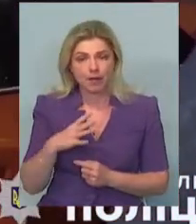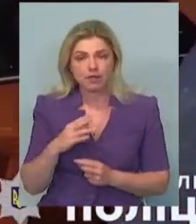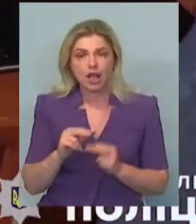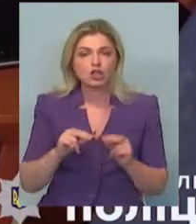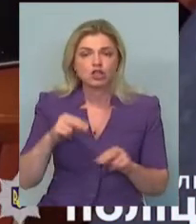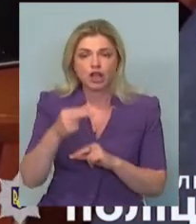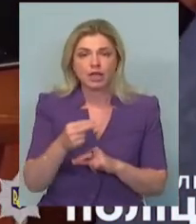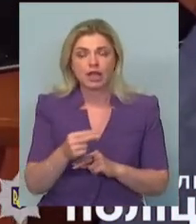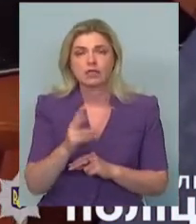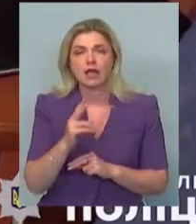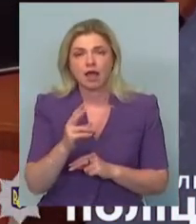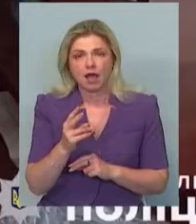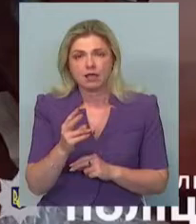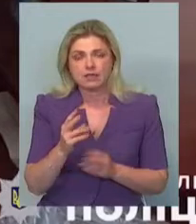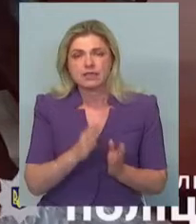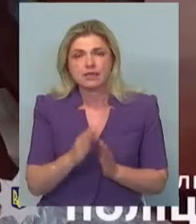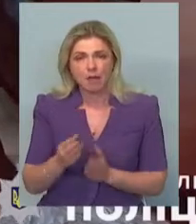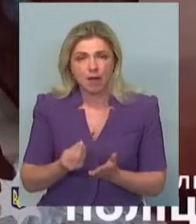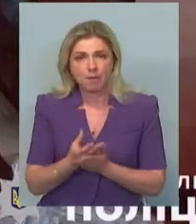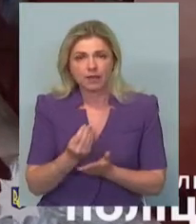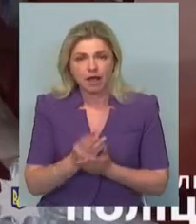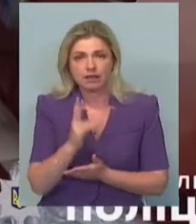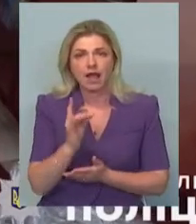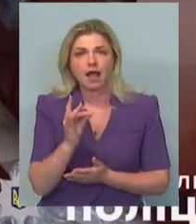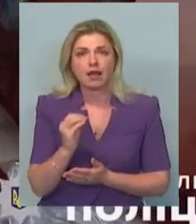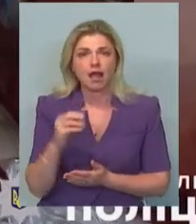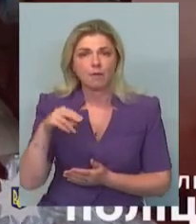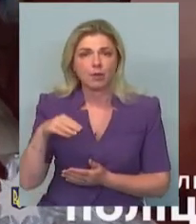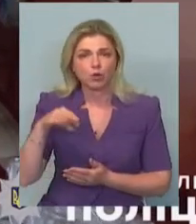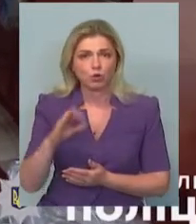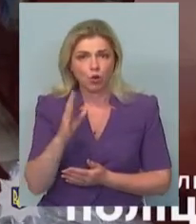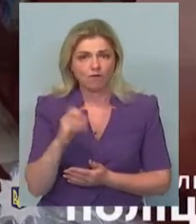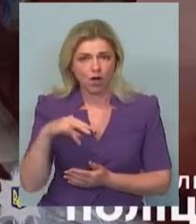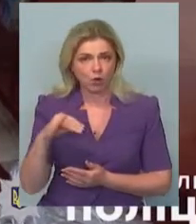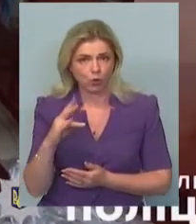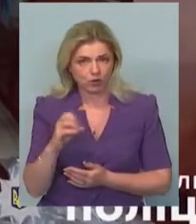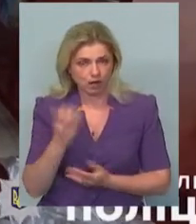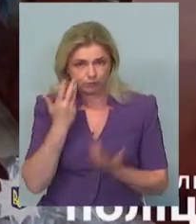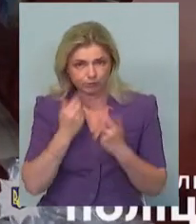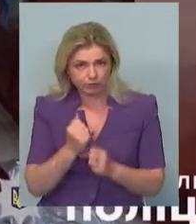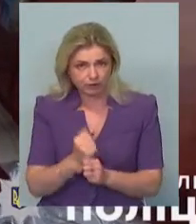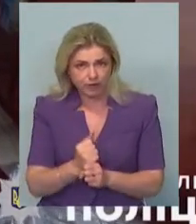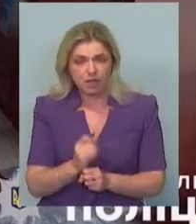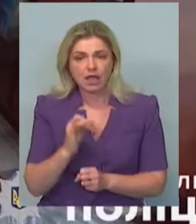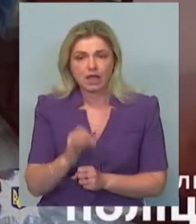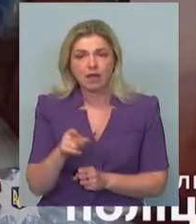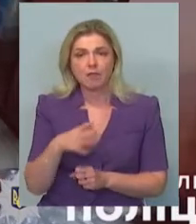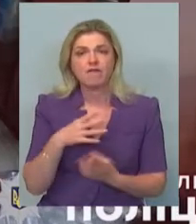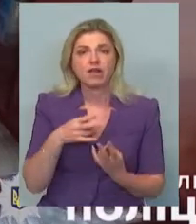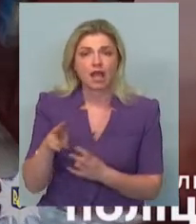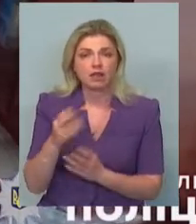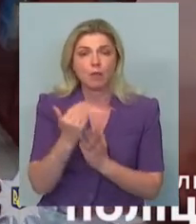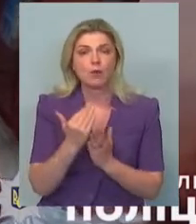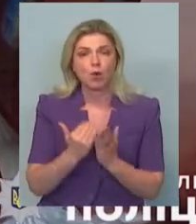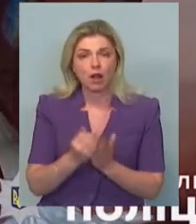через криптовалютні платіжні системи. Інший підозрюваний, 23-річний миколаєвець, використовуючи шкідливе програмне забезпечення,